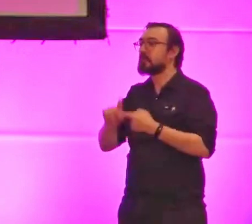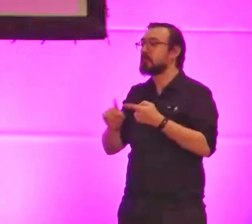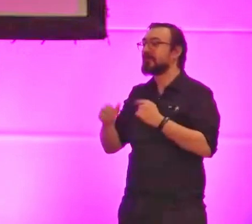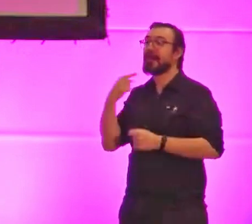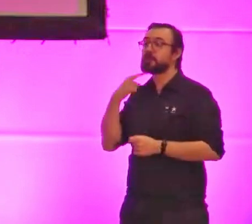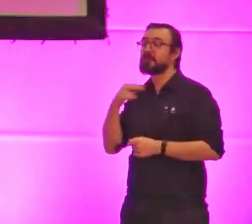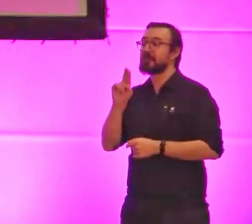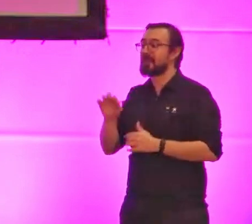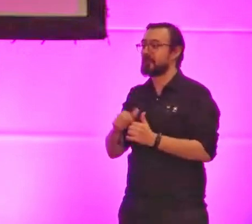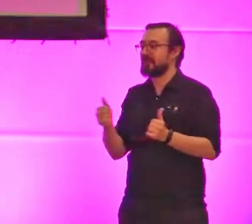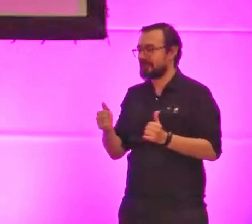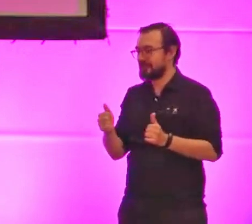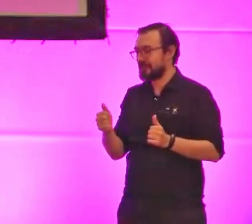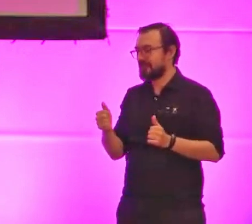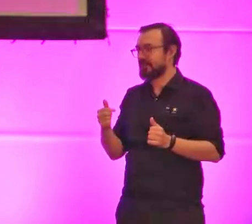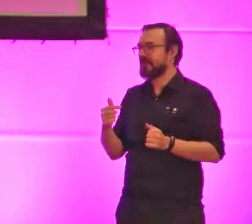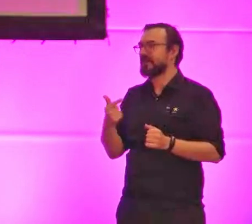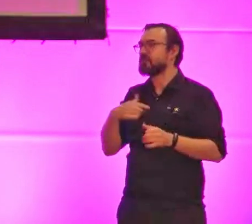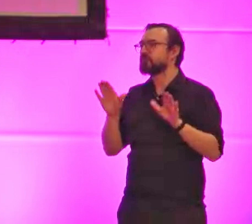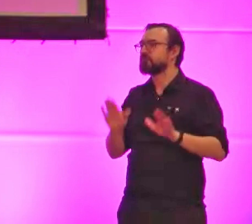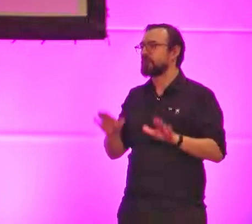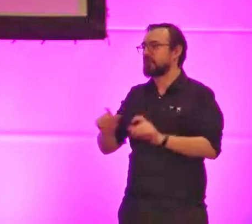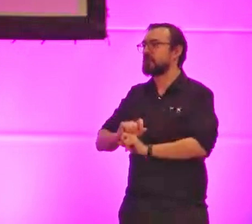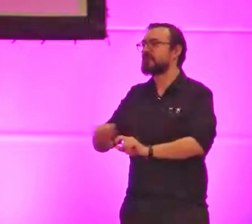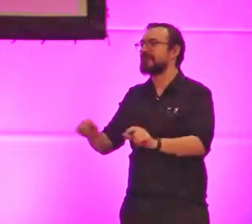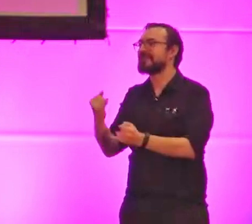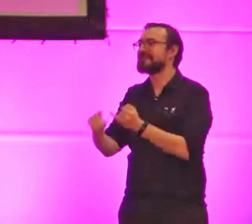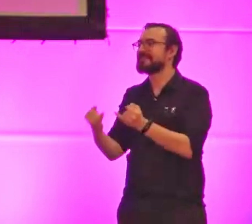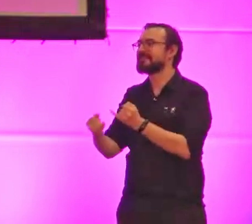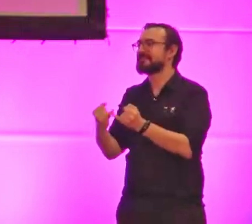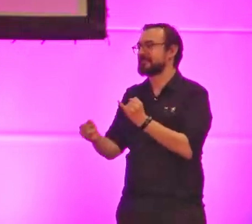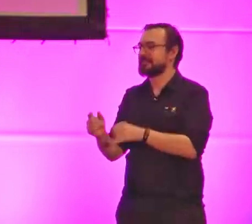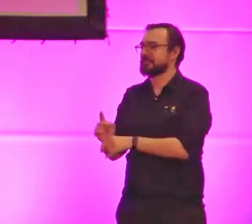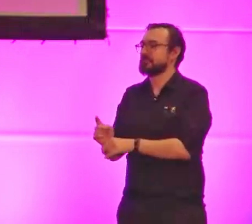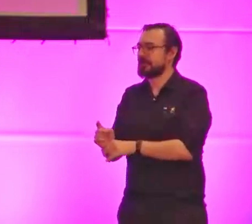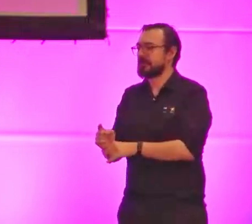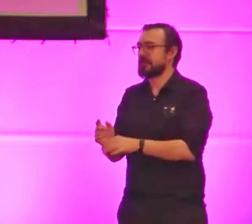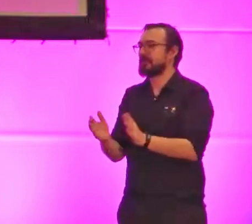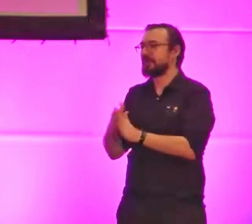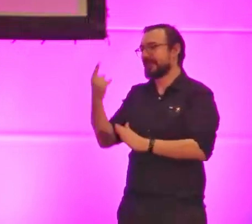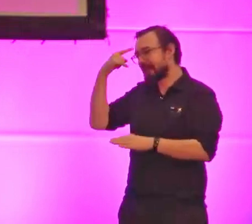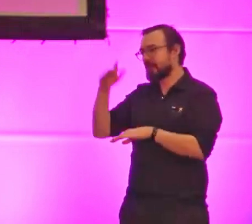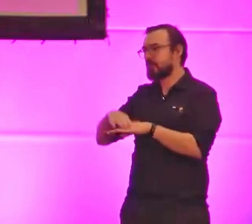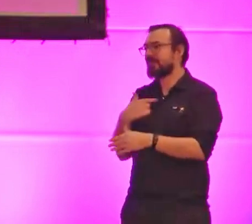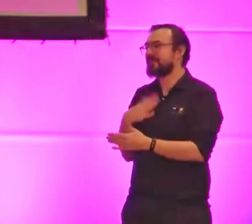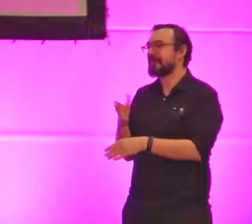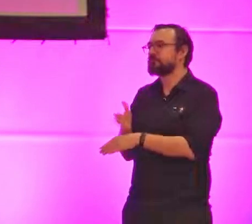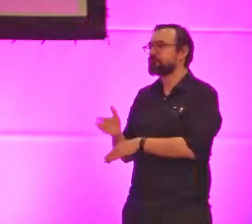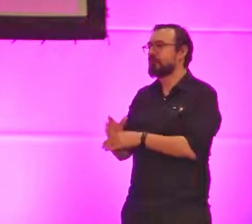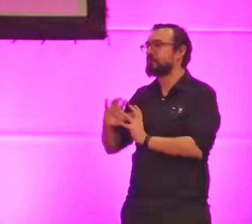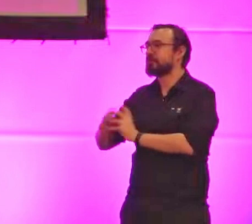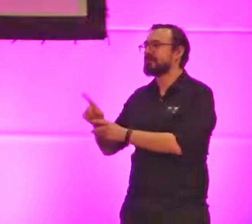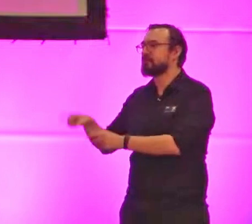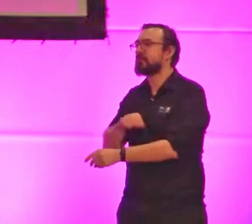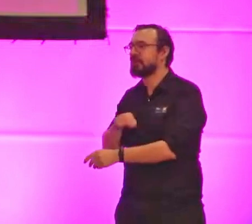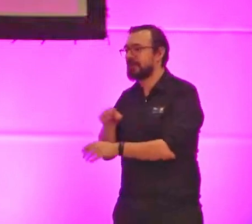början på augusti, men jag stoppade utgivningen i sista stund med tanke på att jag inte ville störa processen för mycket